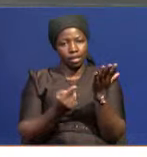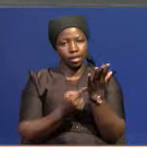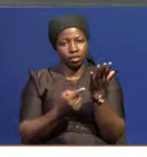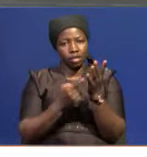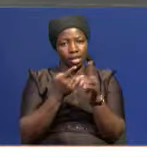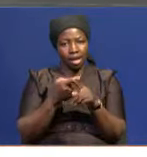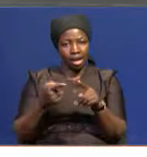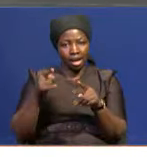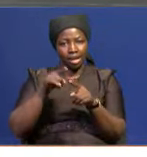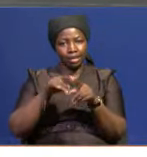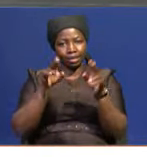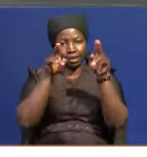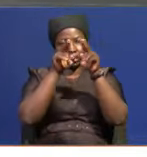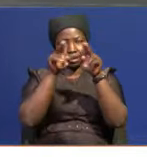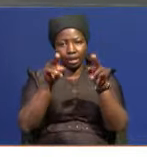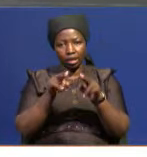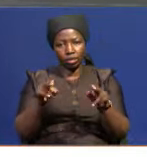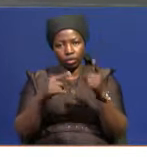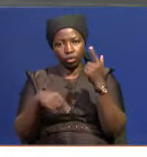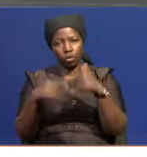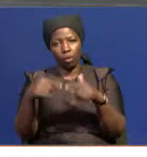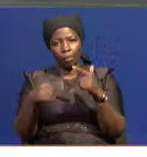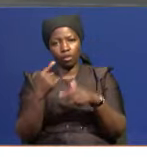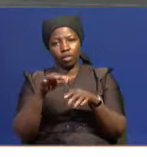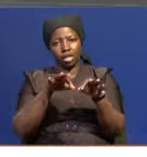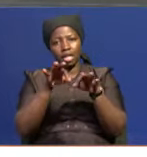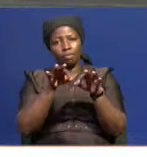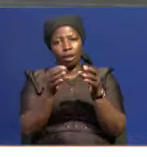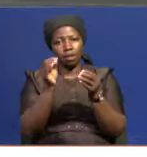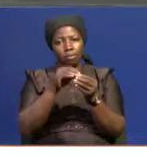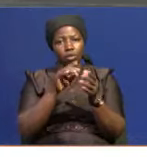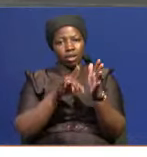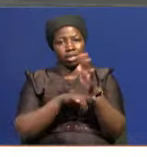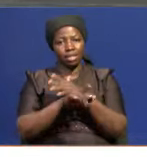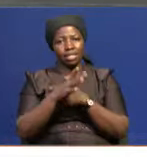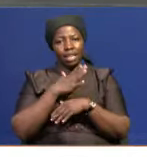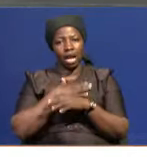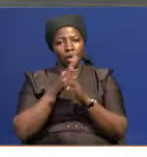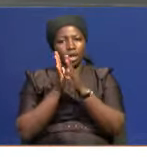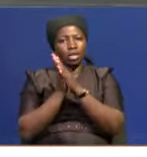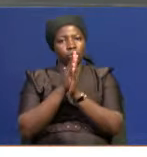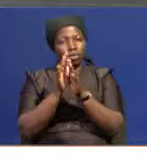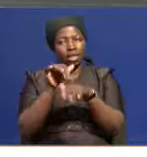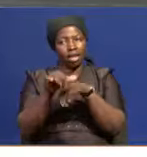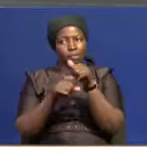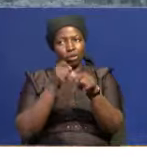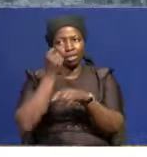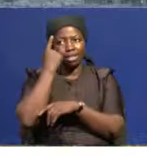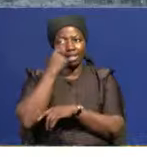wa kimataifa. Maelezo kamili ni katika makala yetu kuhusu Ifahamu China.